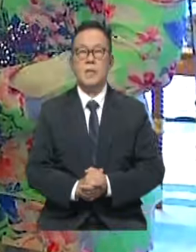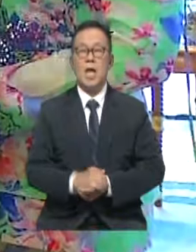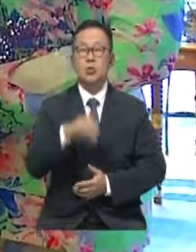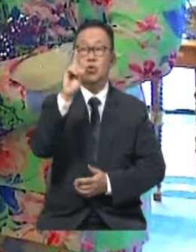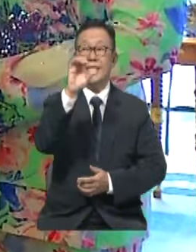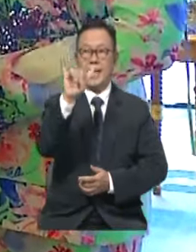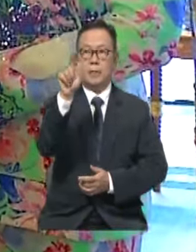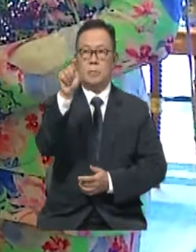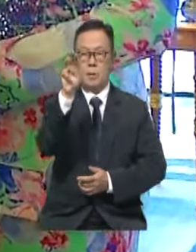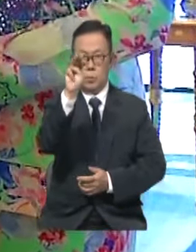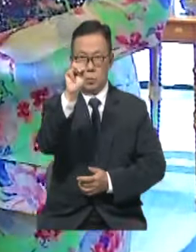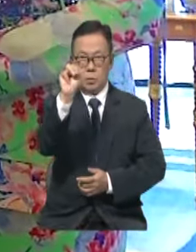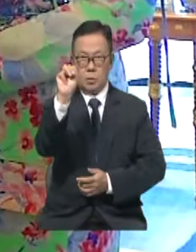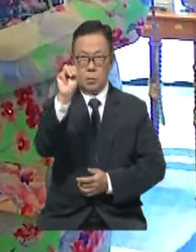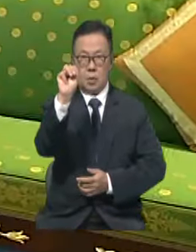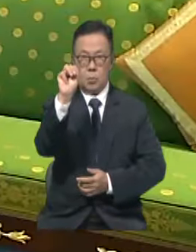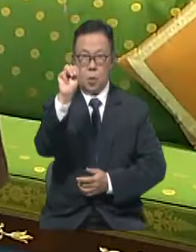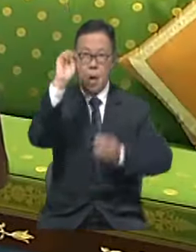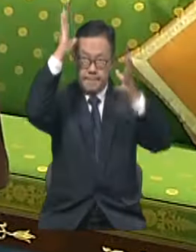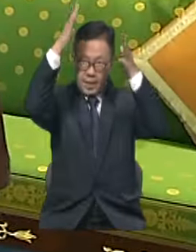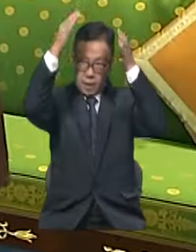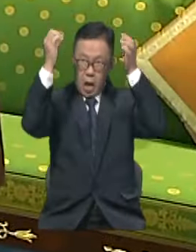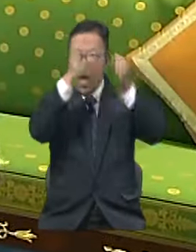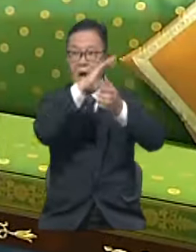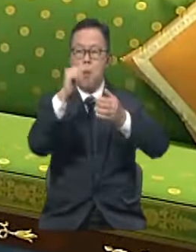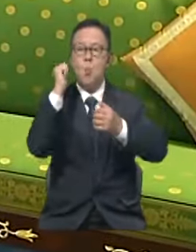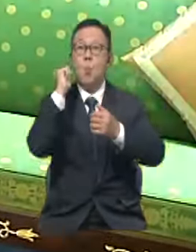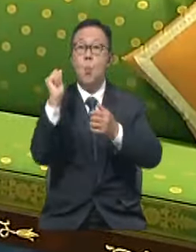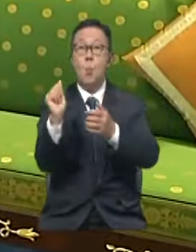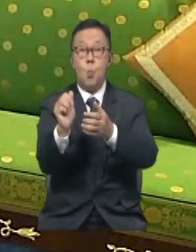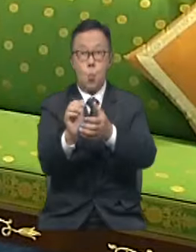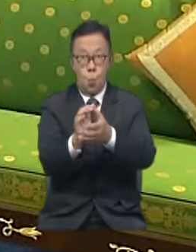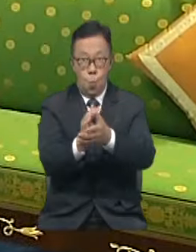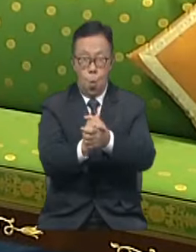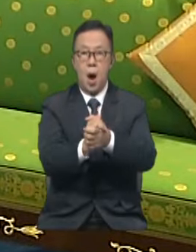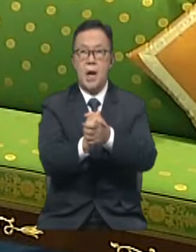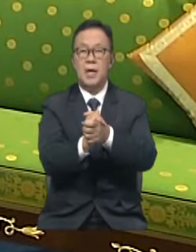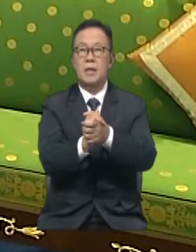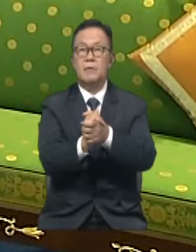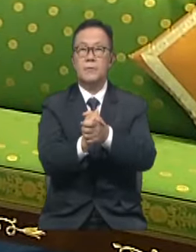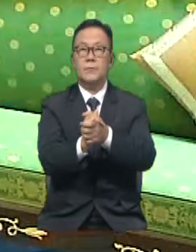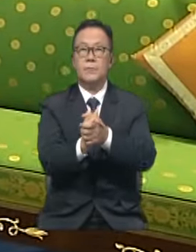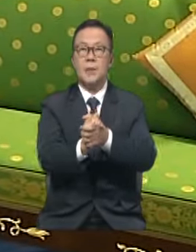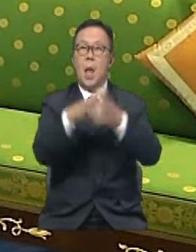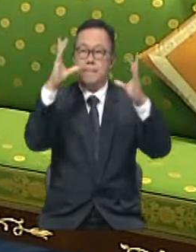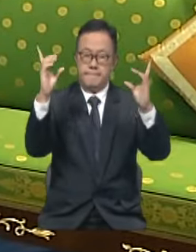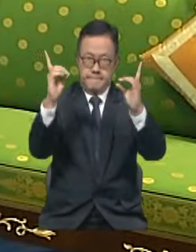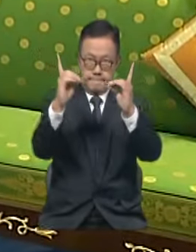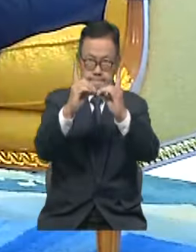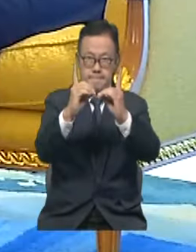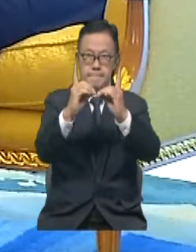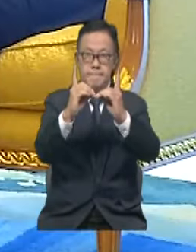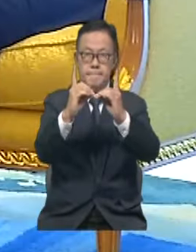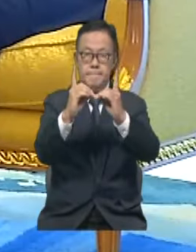Duli Yang Teramat Mulia Paduka Seri Pengerahan Muda Mahkota dan Yang Teramat Mulia Paduka Seri Pengerahan Anak Isteri berkenan menerima